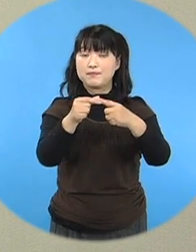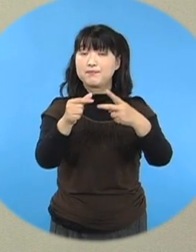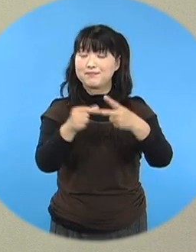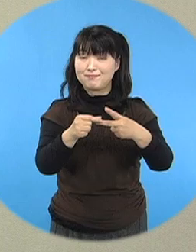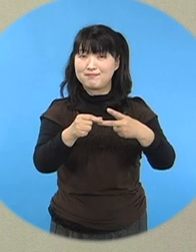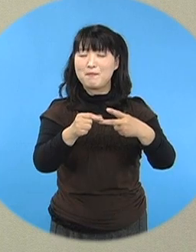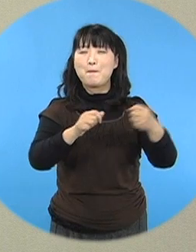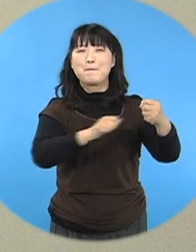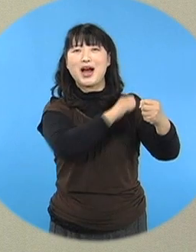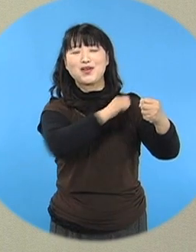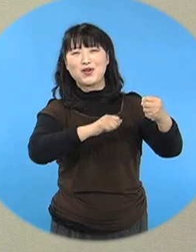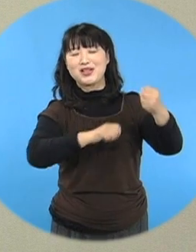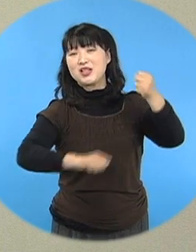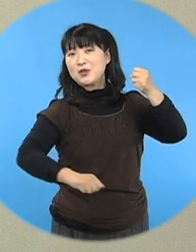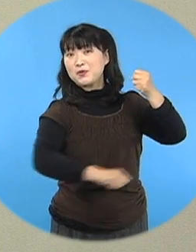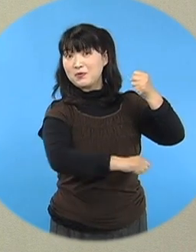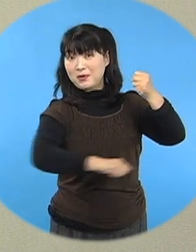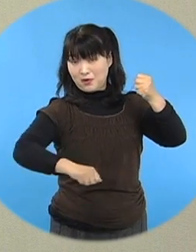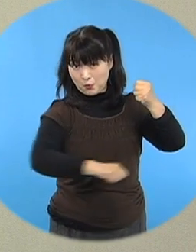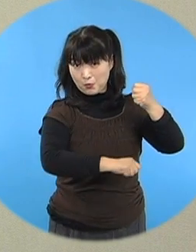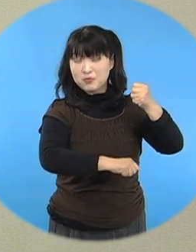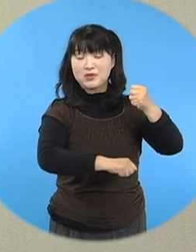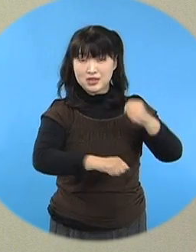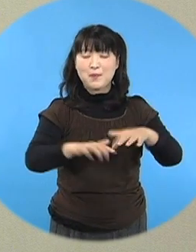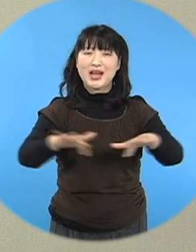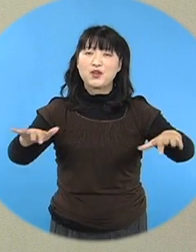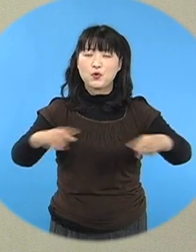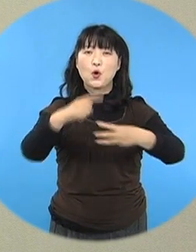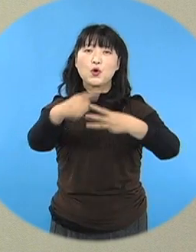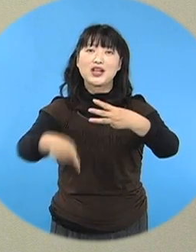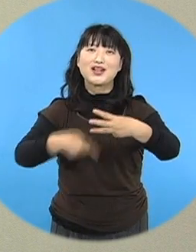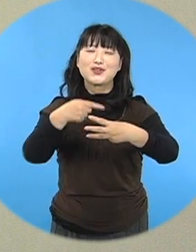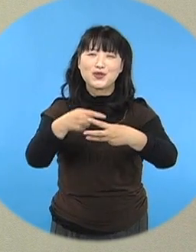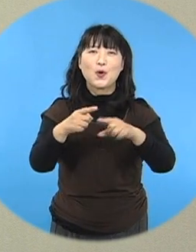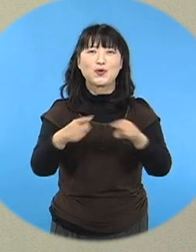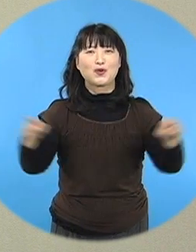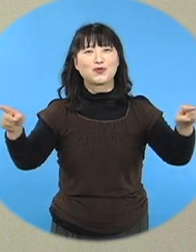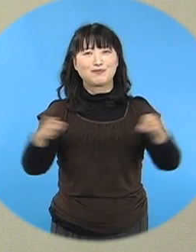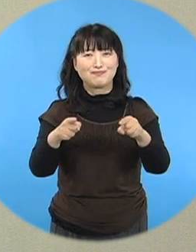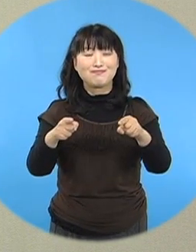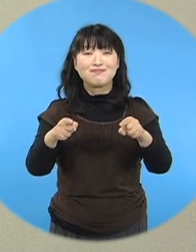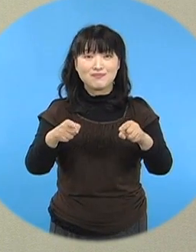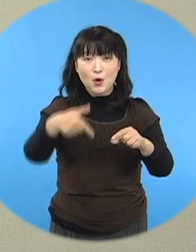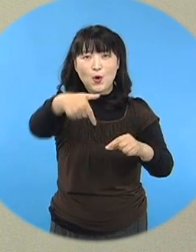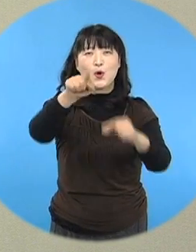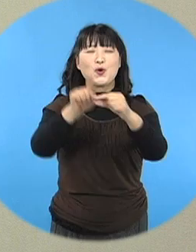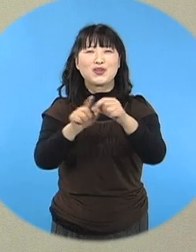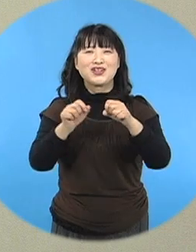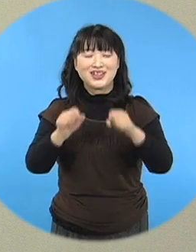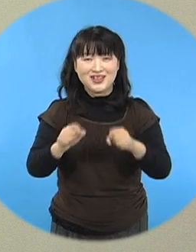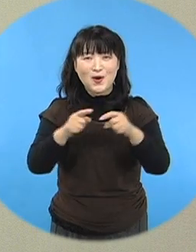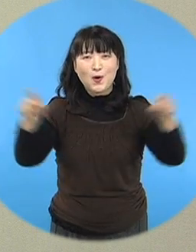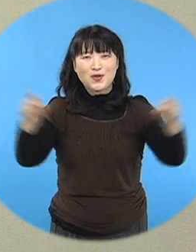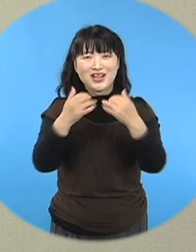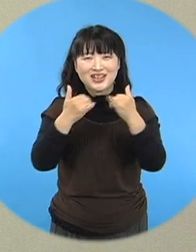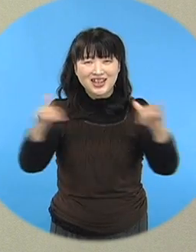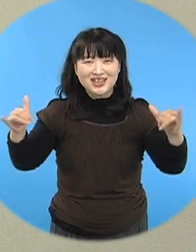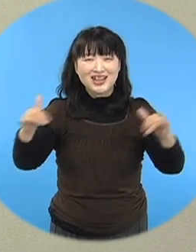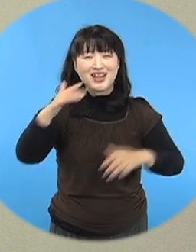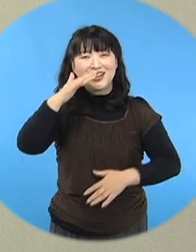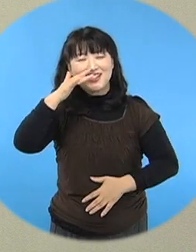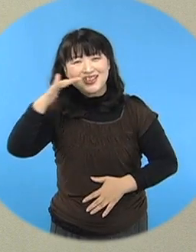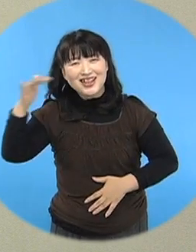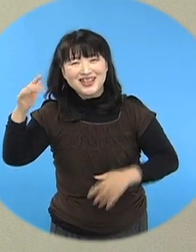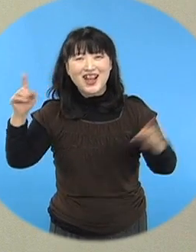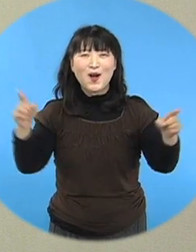ン、チェロ、ピアノによる30奏曲となり、府中市在住の音楽家たちが素敵な音